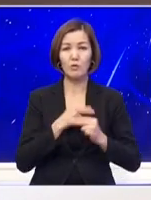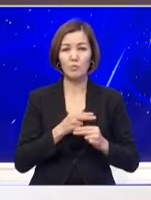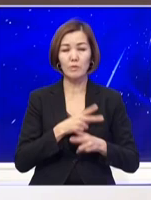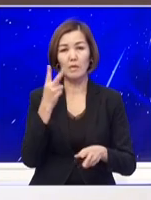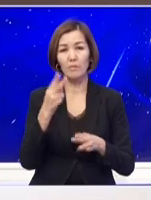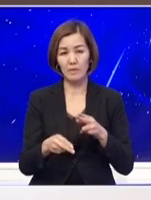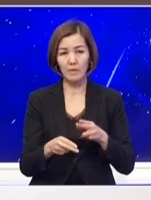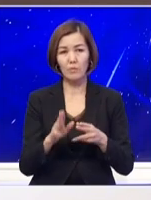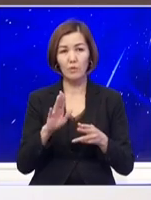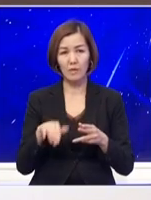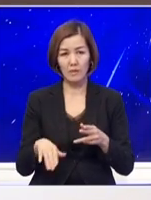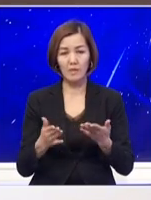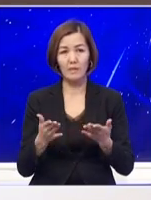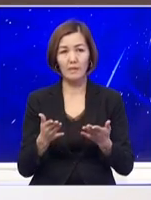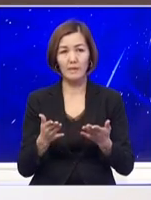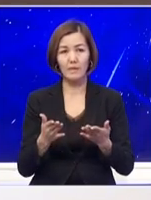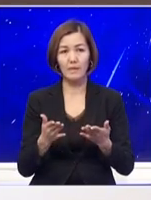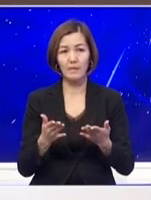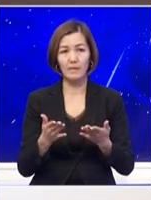бітіреді, бітіргеннен кейін жаңағы